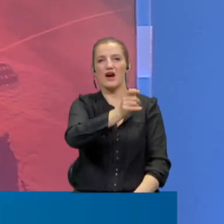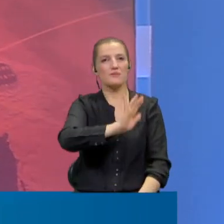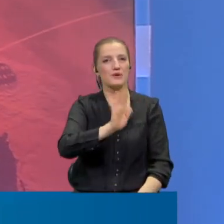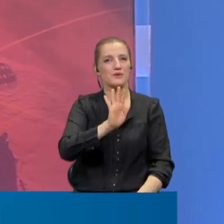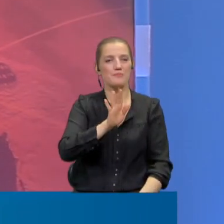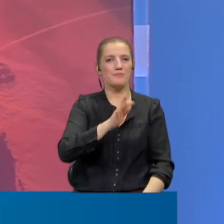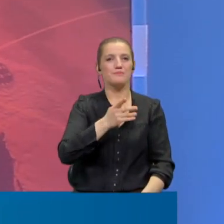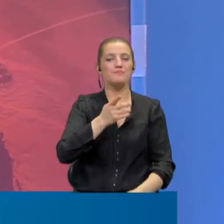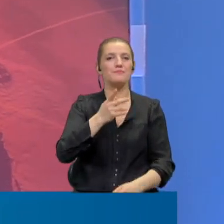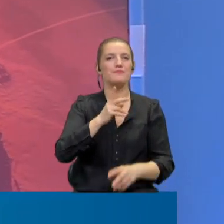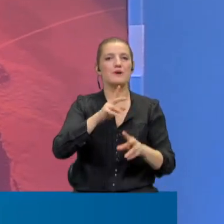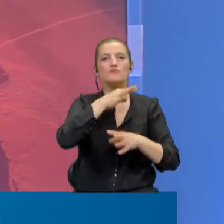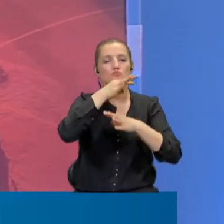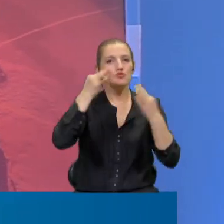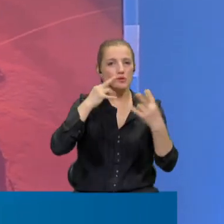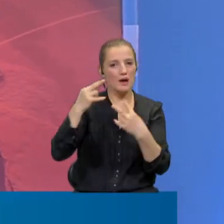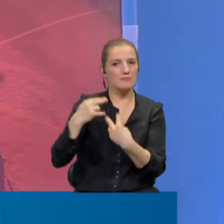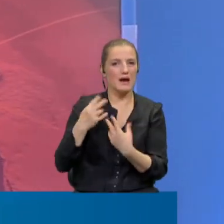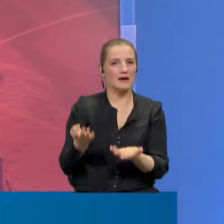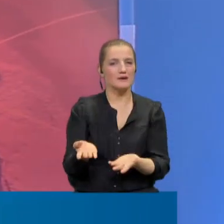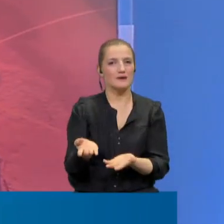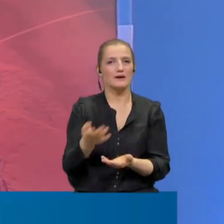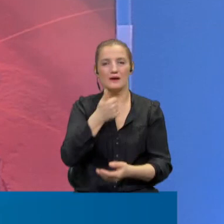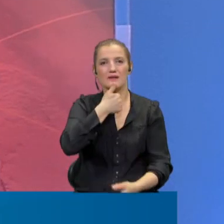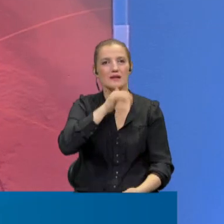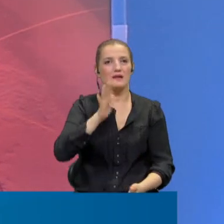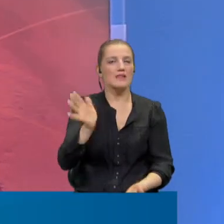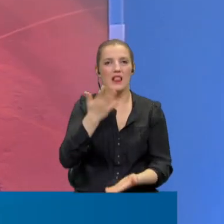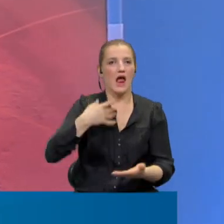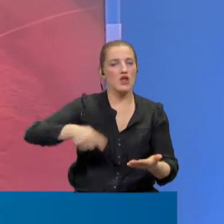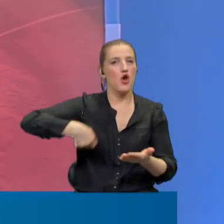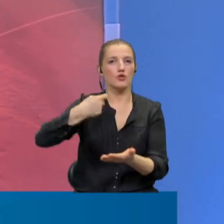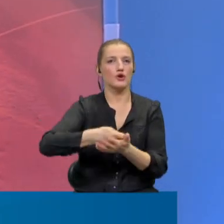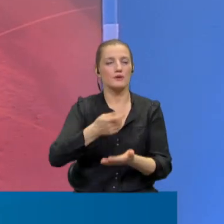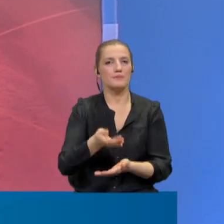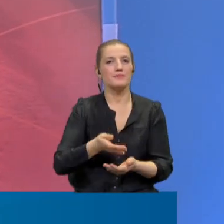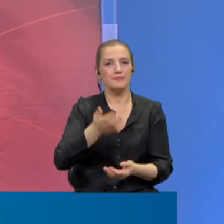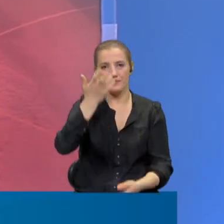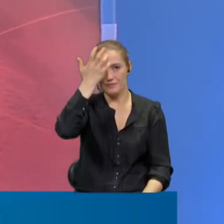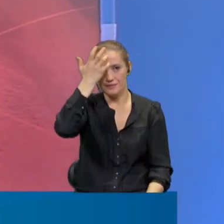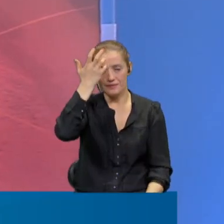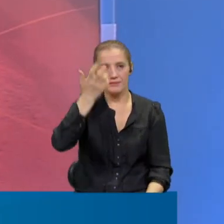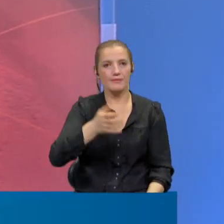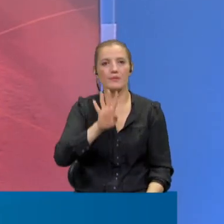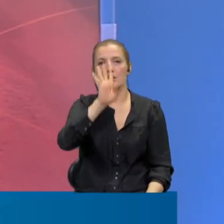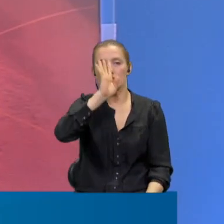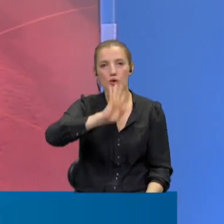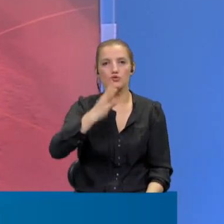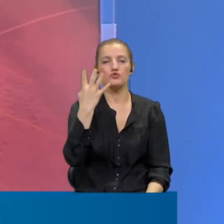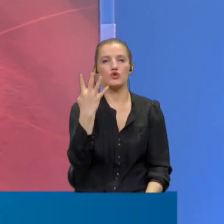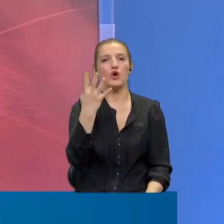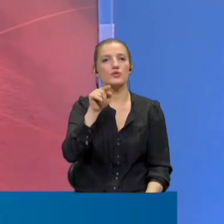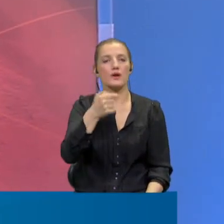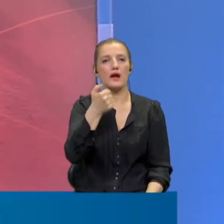enerji Payı vermiyorum mutluluğa bak Deniz abi ama neler ödüyorum aktif enerji Bedeli 400